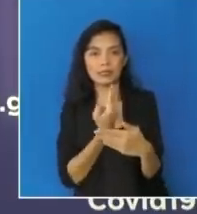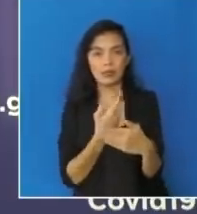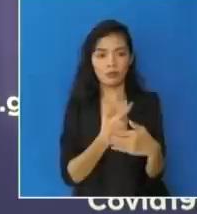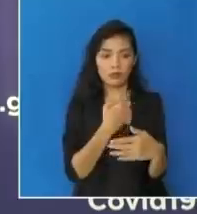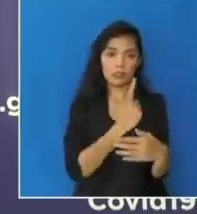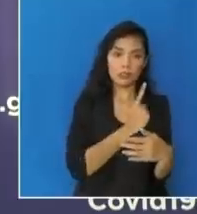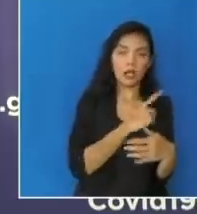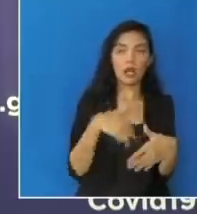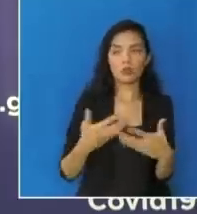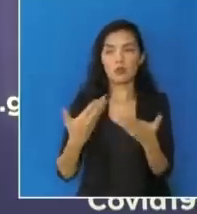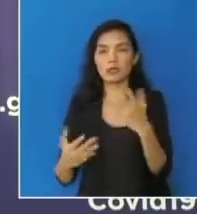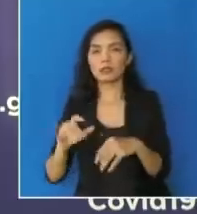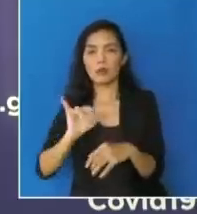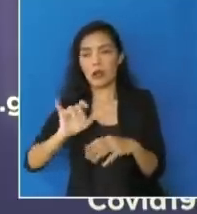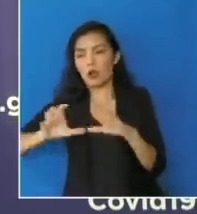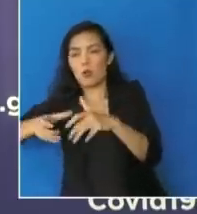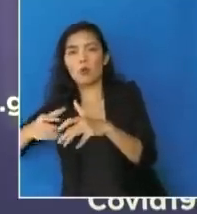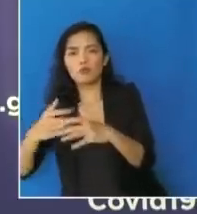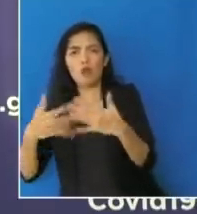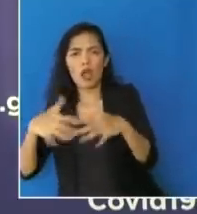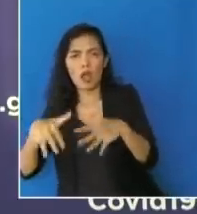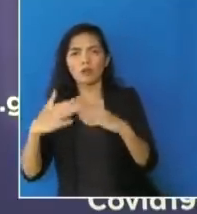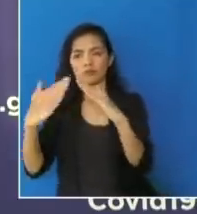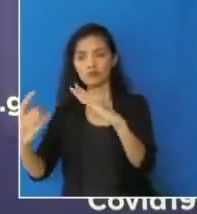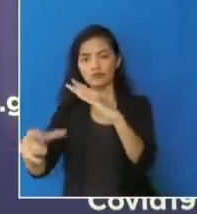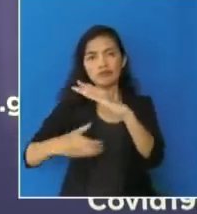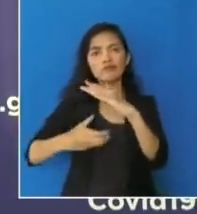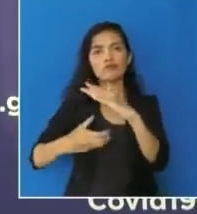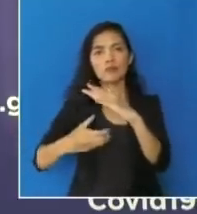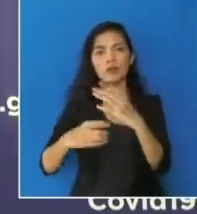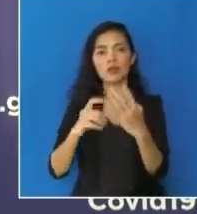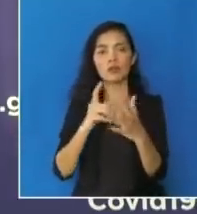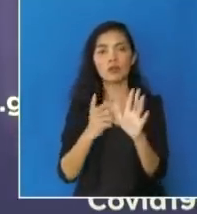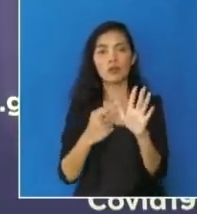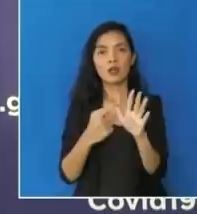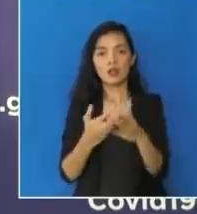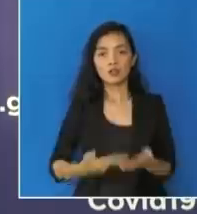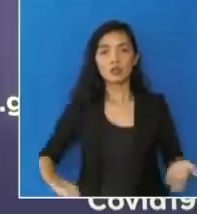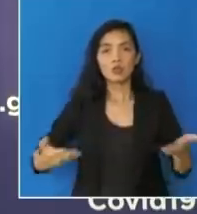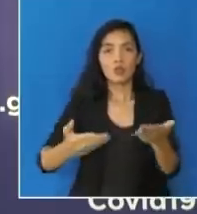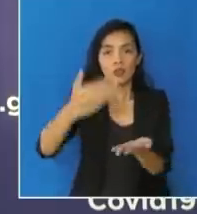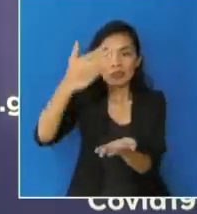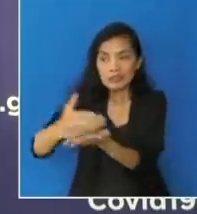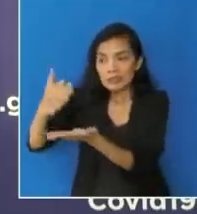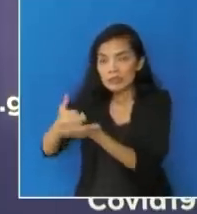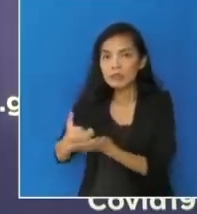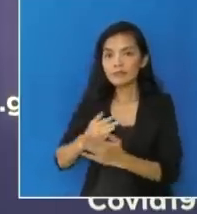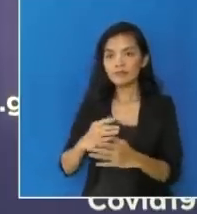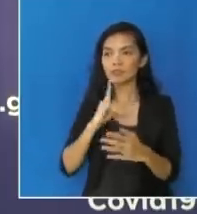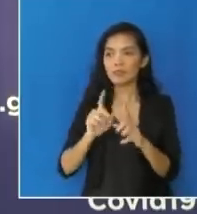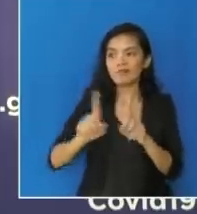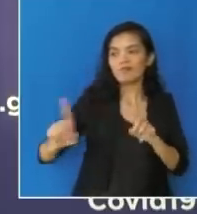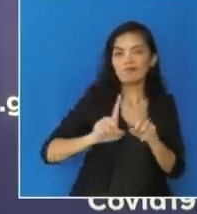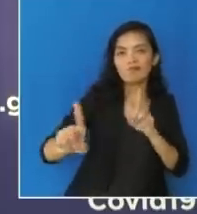sampai dengan kelompok, dan menerapkan PSBB. Upaya ini akan